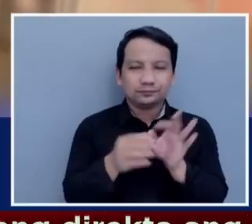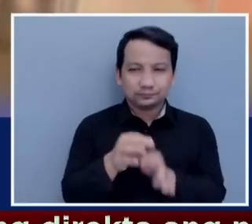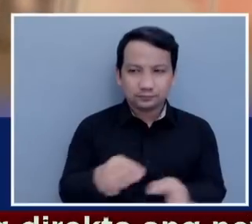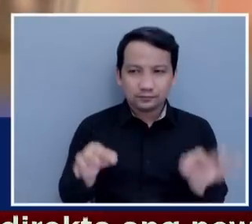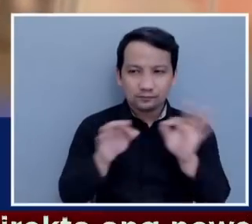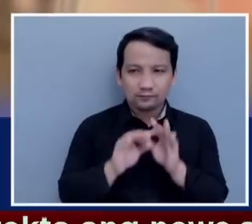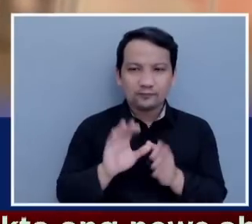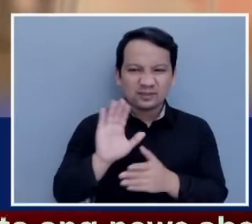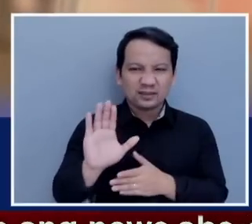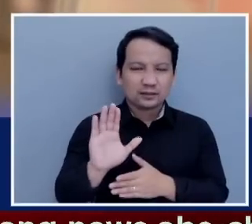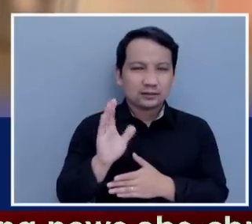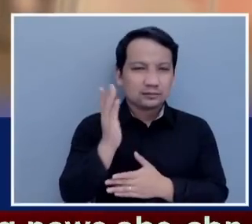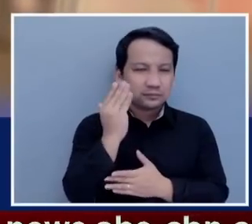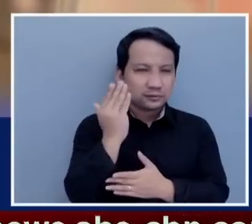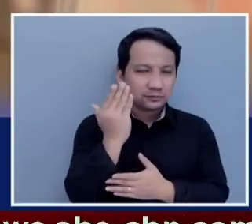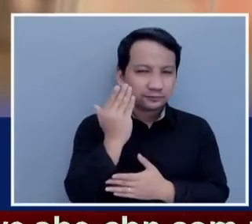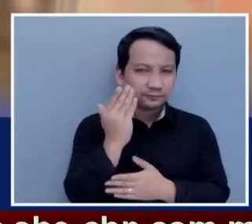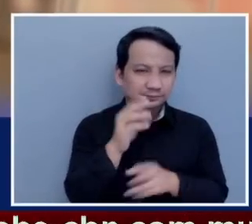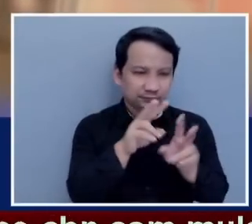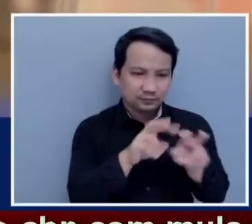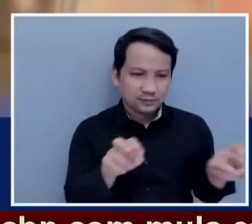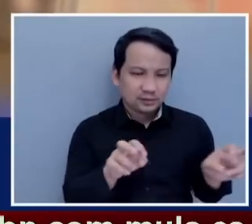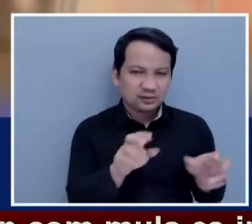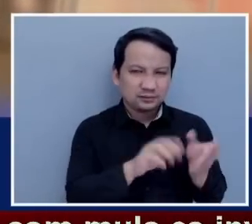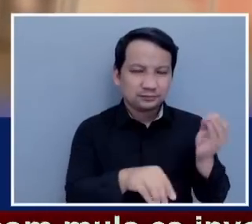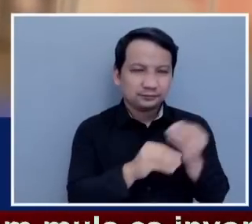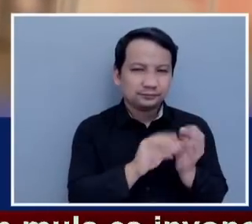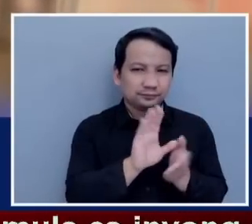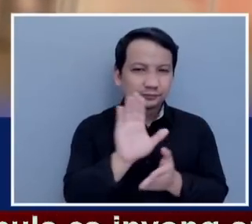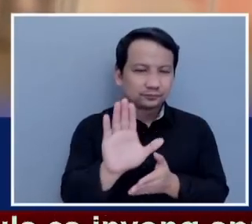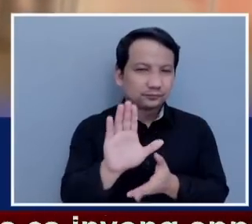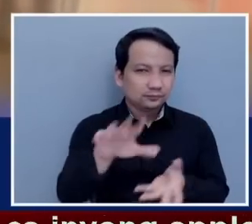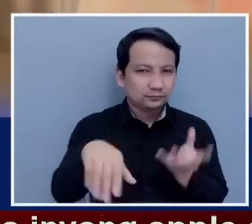pag ay ma-diagnose ka agad para